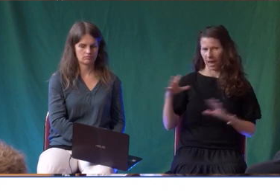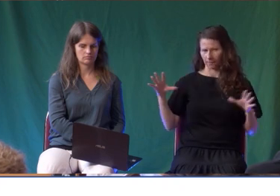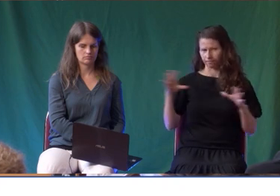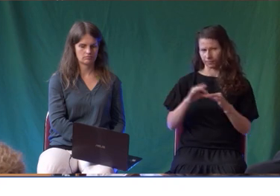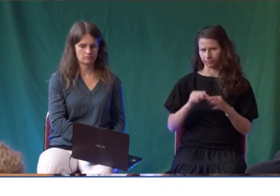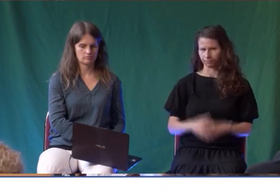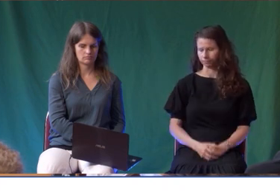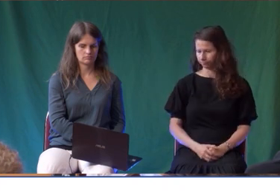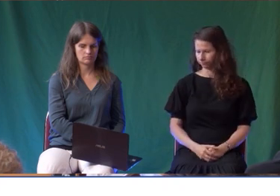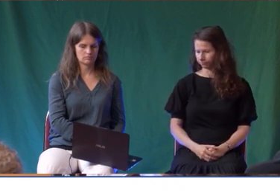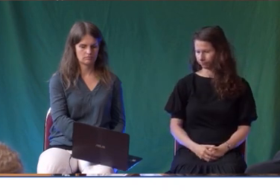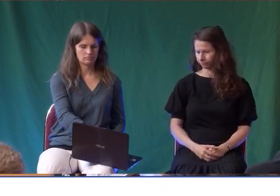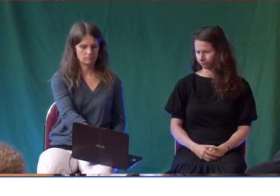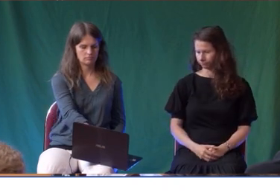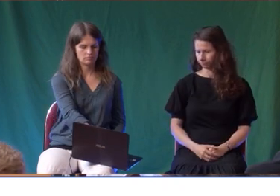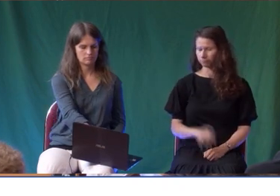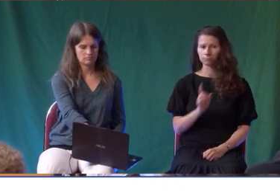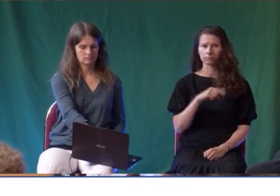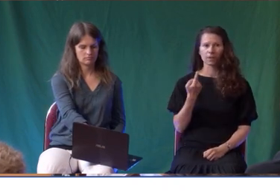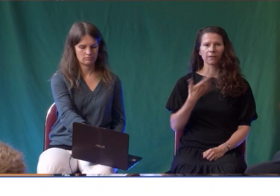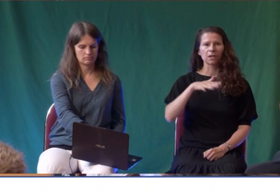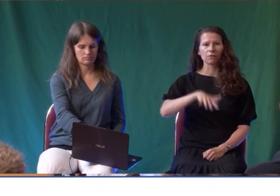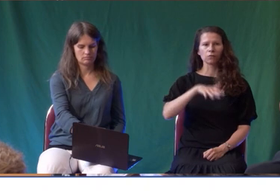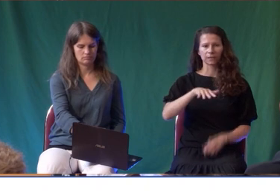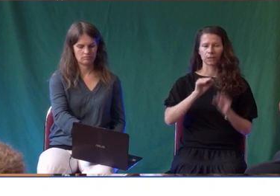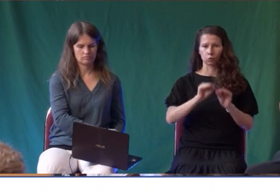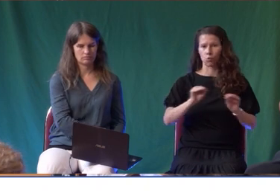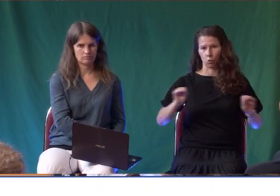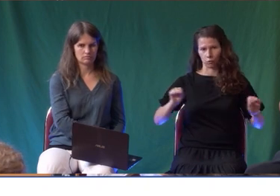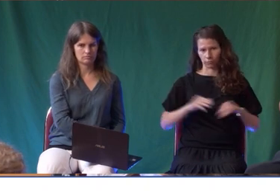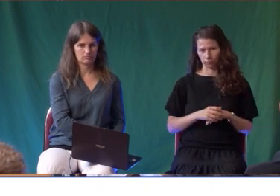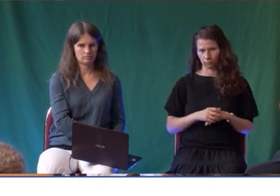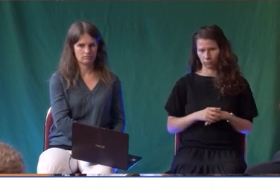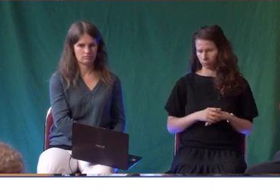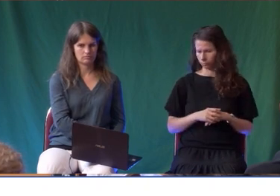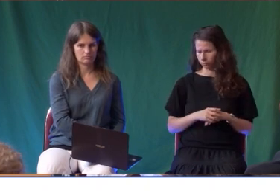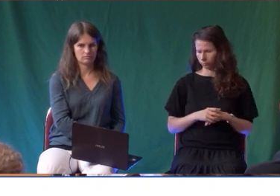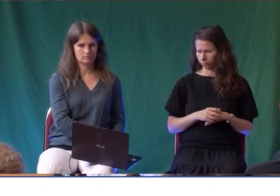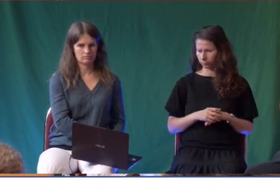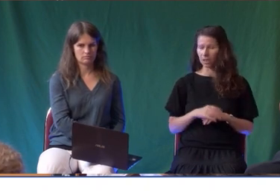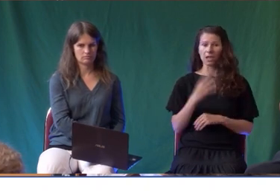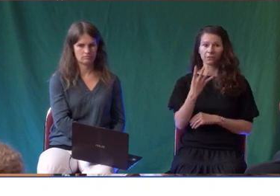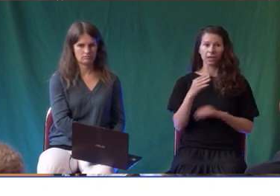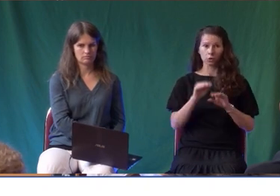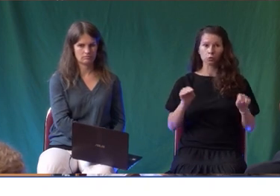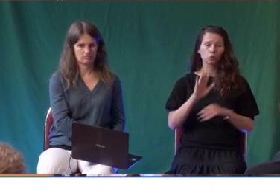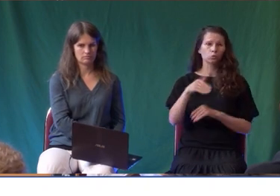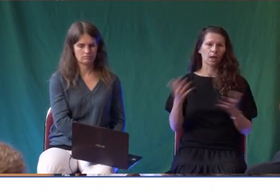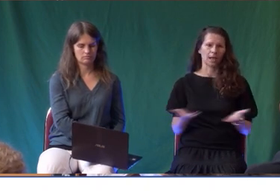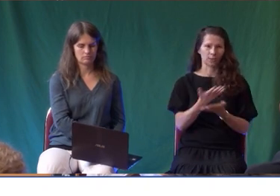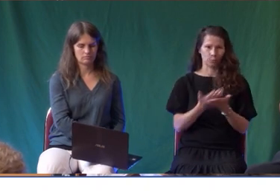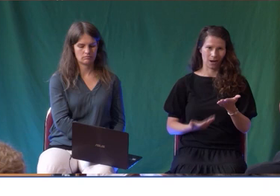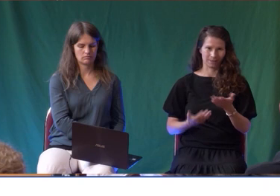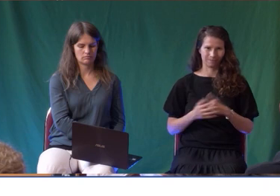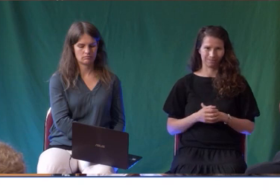wir haben auch 15 Schulungen gemacht vier waren über leichte Sprache und